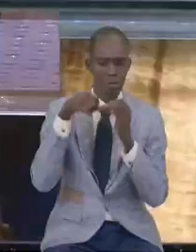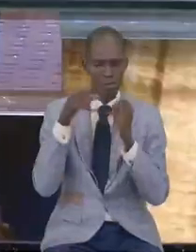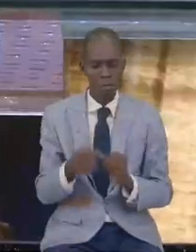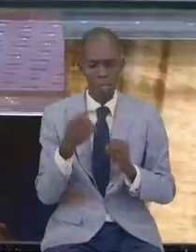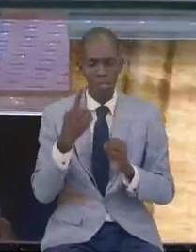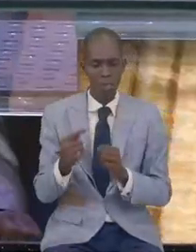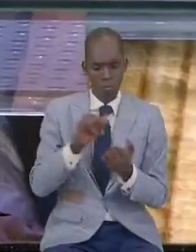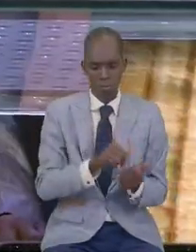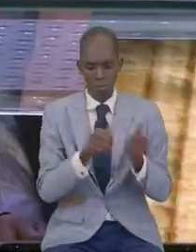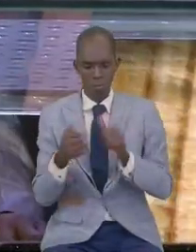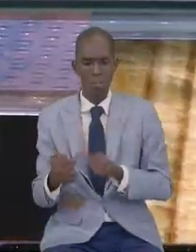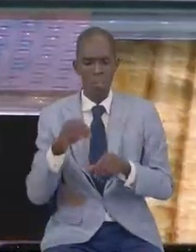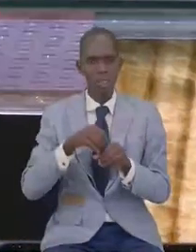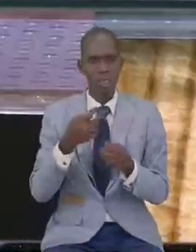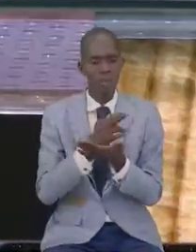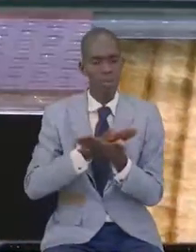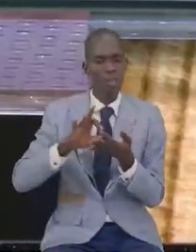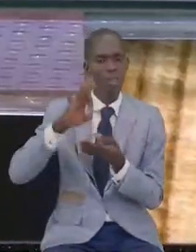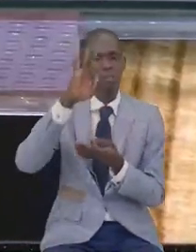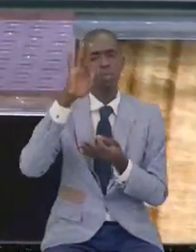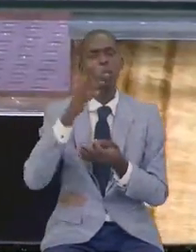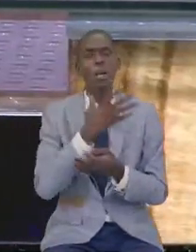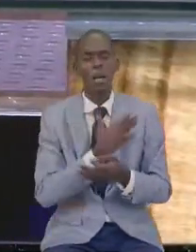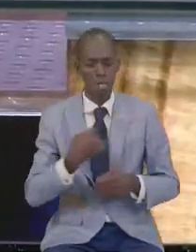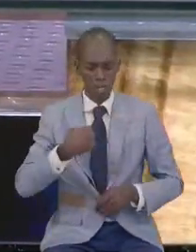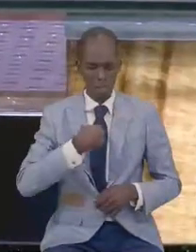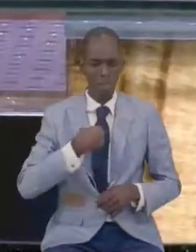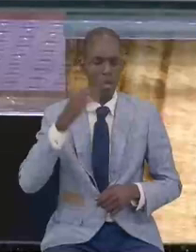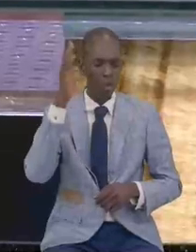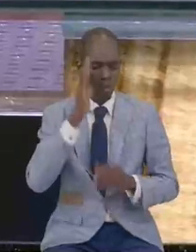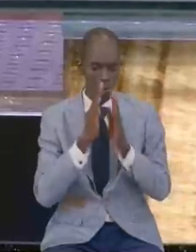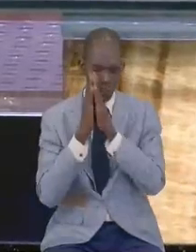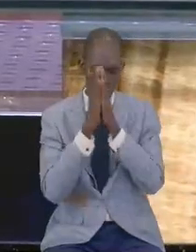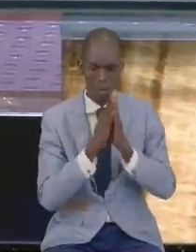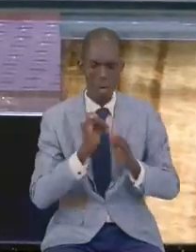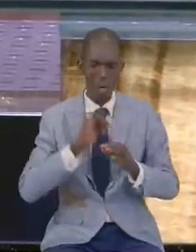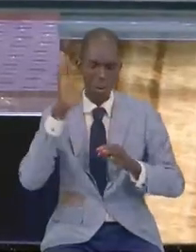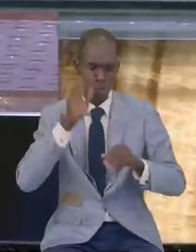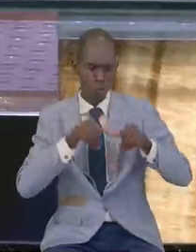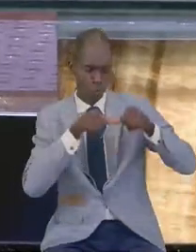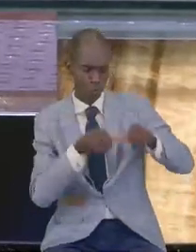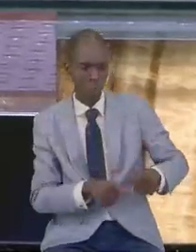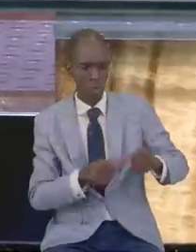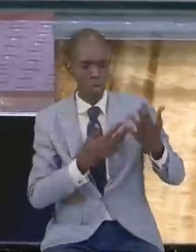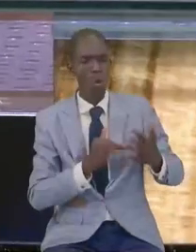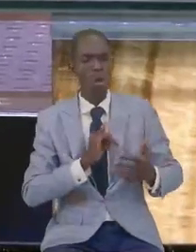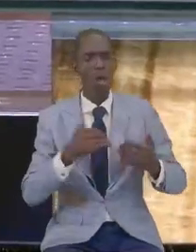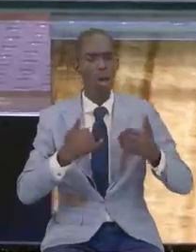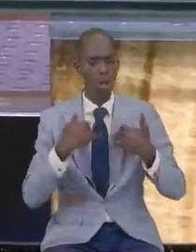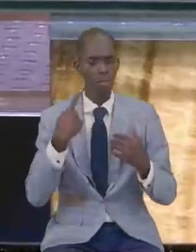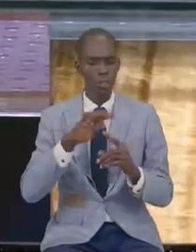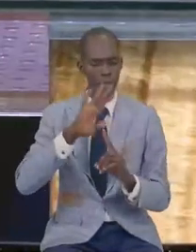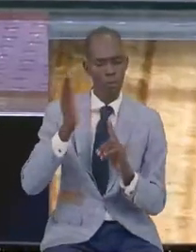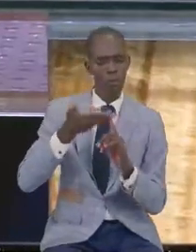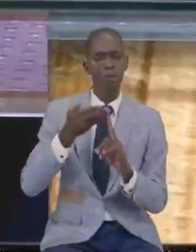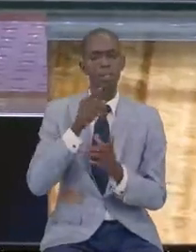le baptême dans le Saint-Esprit, que je vais prier, je vais rester, j'ai la conviction que voici ce